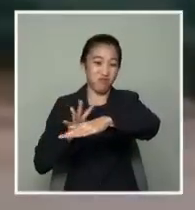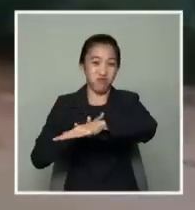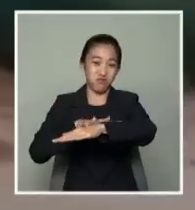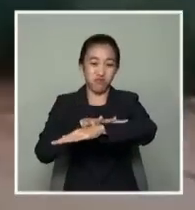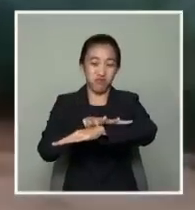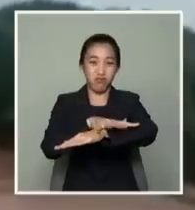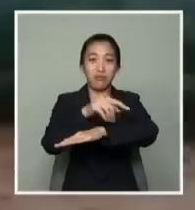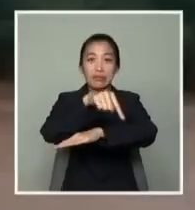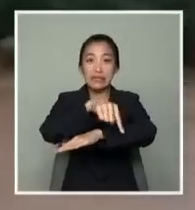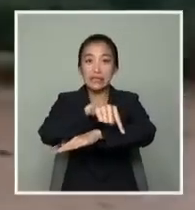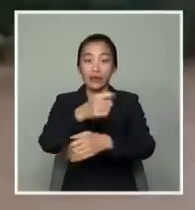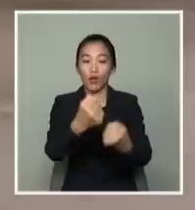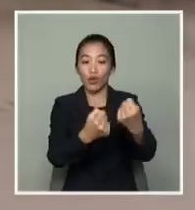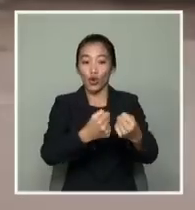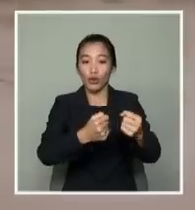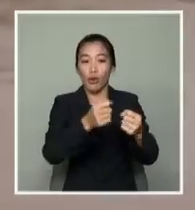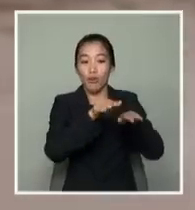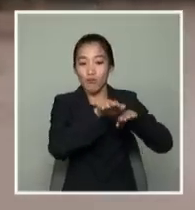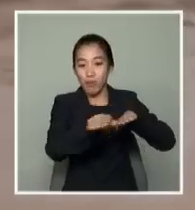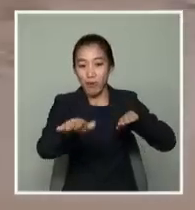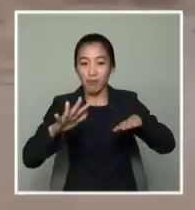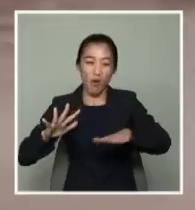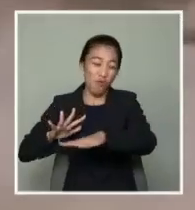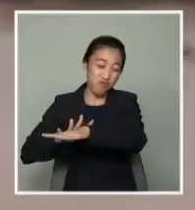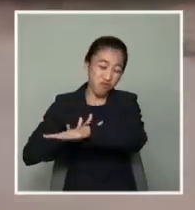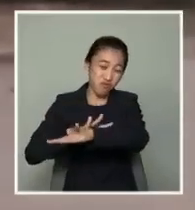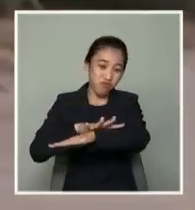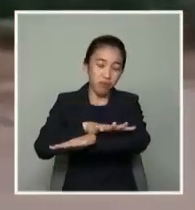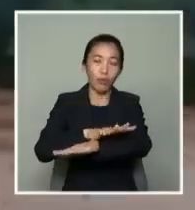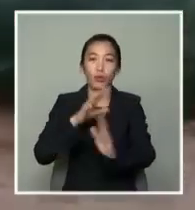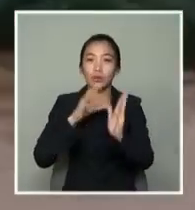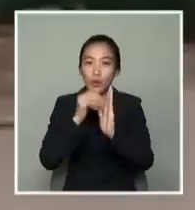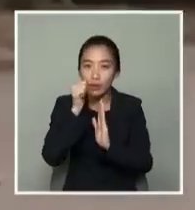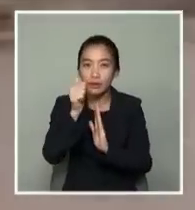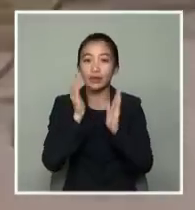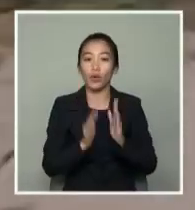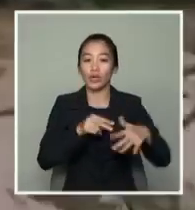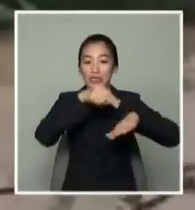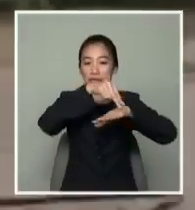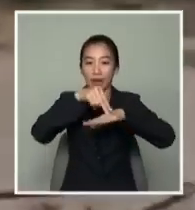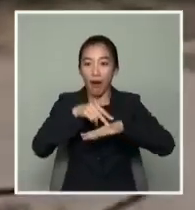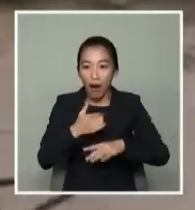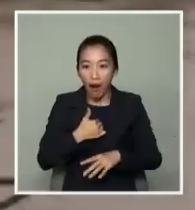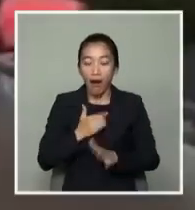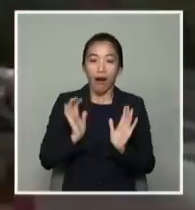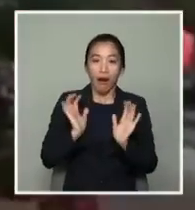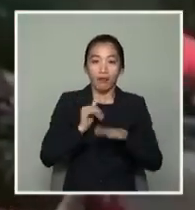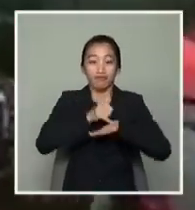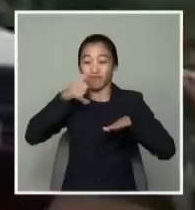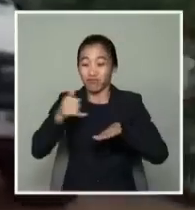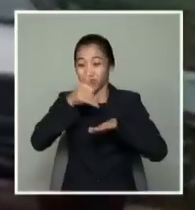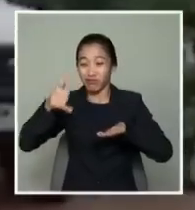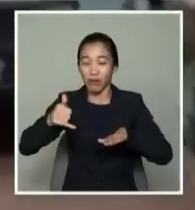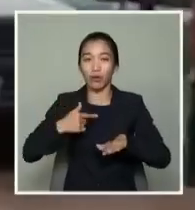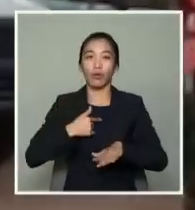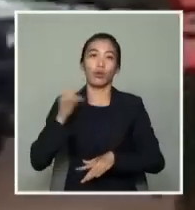ดีนะคนที่ยืนดูอยู่กระโดดหนีทันนะคะก็เลยไม่มีใครได้รับบาดเจ็บแต่ที่เราเห็นภาพรถที่จอดบนสะ